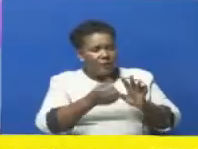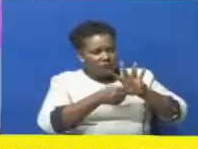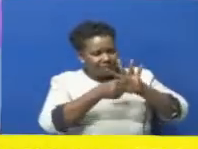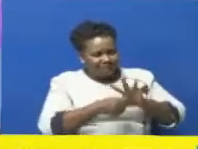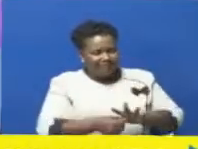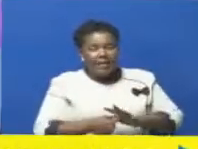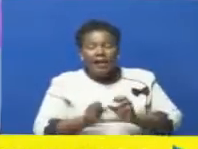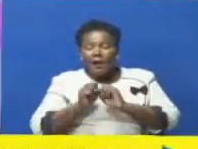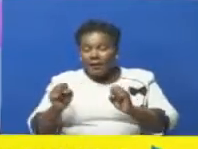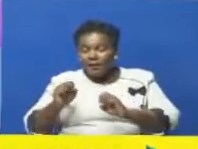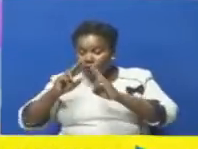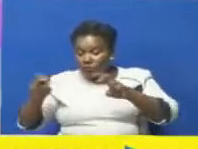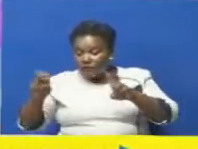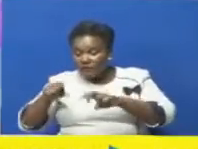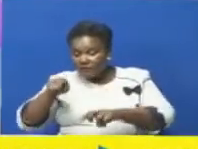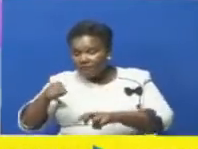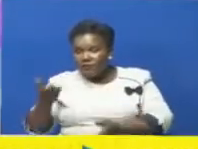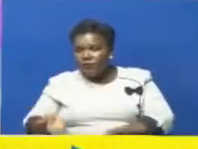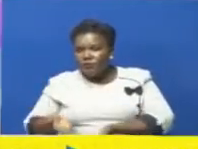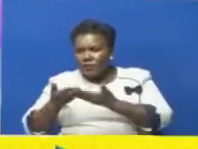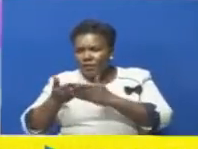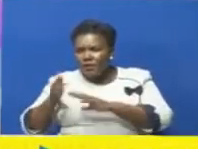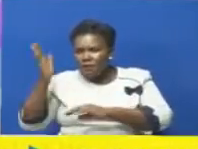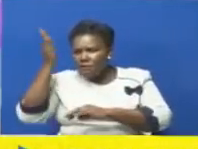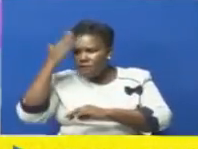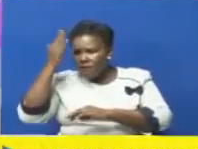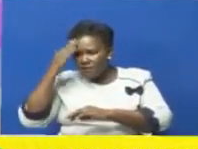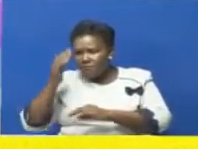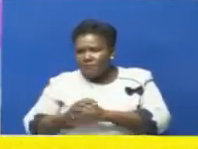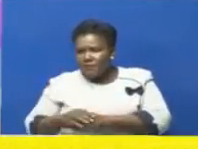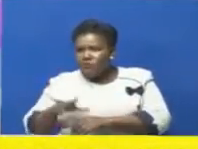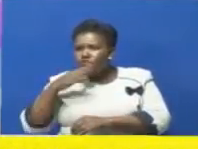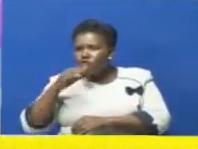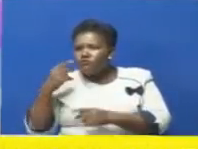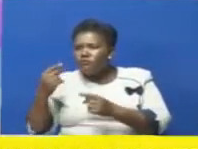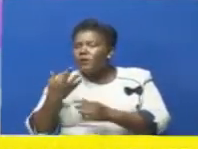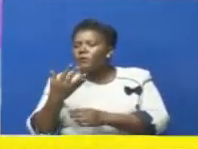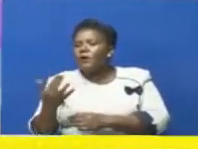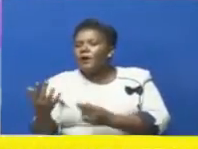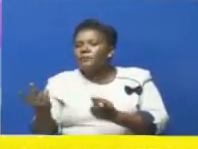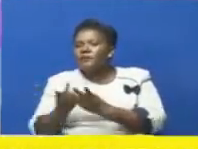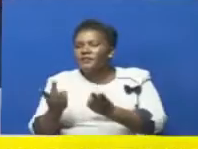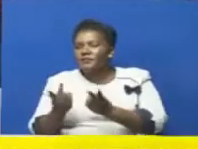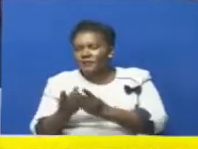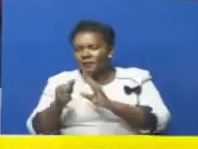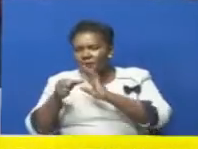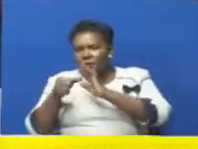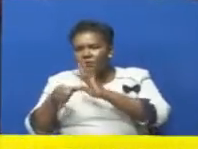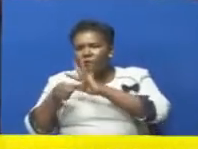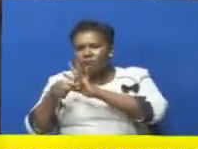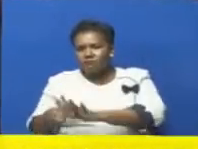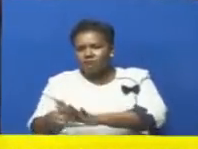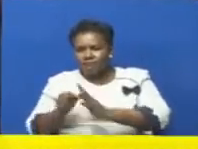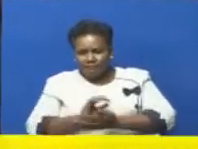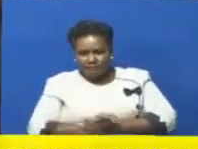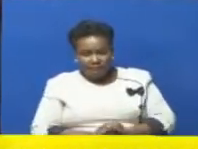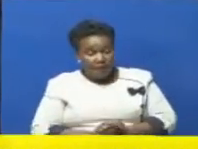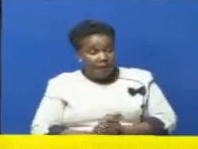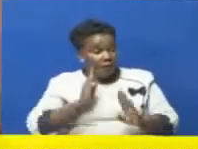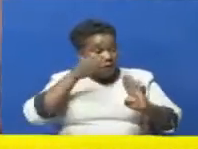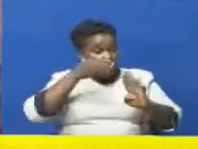tumehakikisha kuandaa fomu ambayo unatumika na unatumika kwa hii baadhi ya walengwa wa utafiti